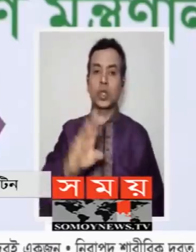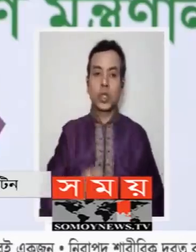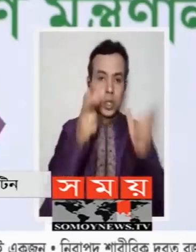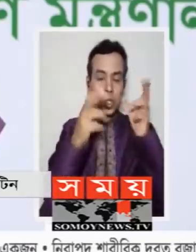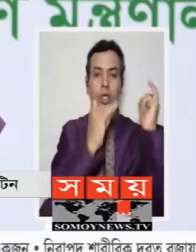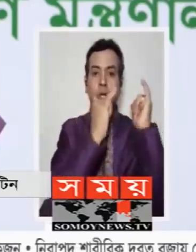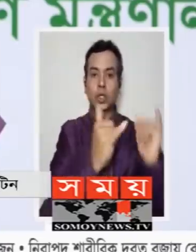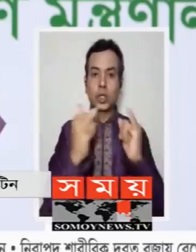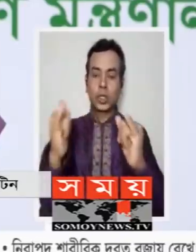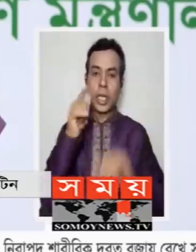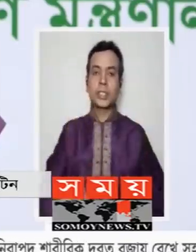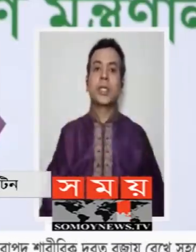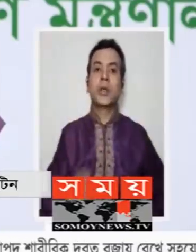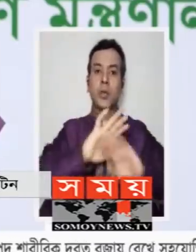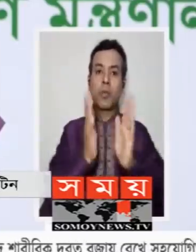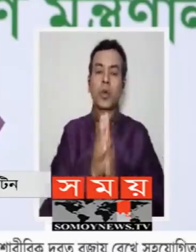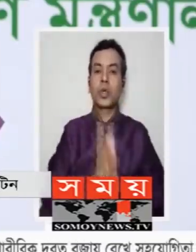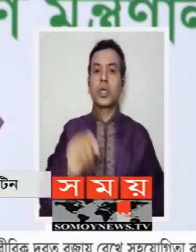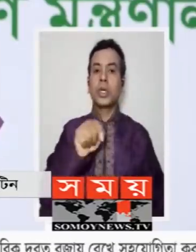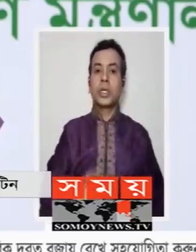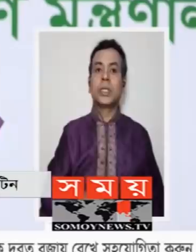2,68,315 জন ছিলেন এবং ছাড় পেয়েছেন এ পর্যন্ত